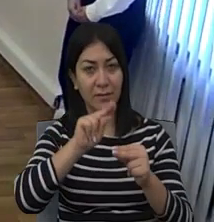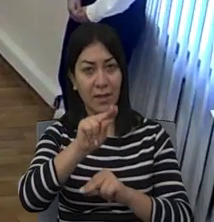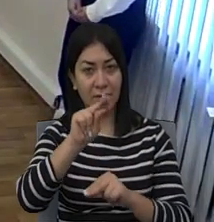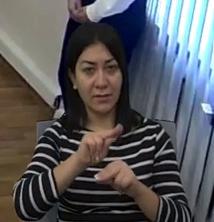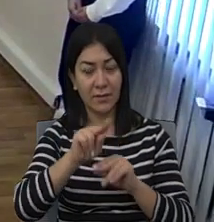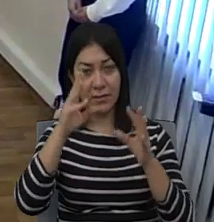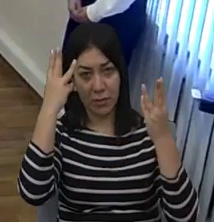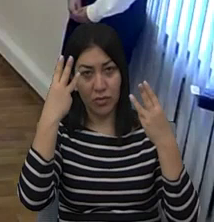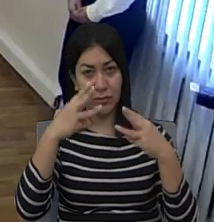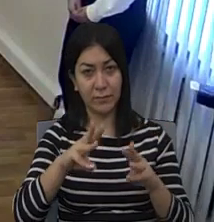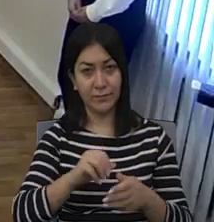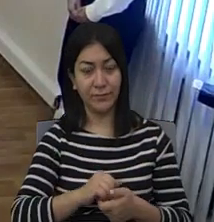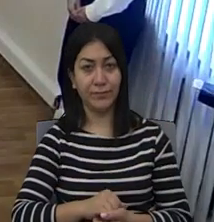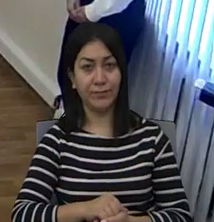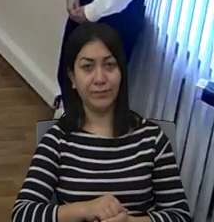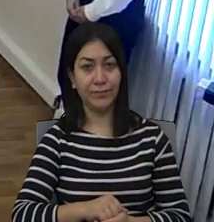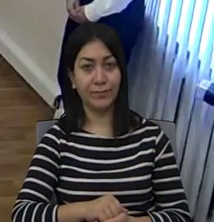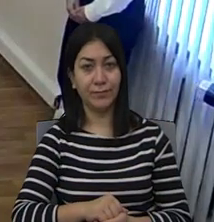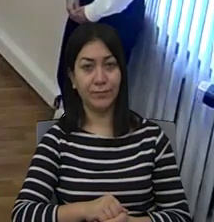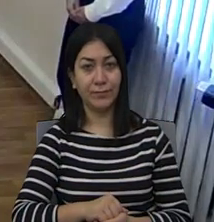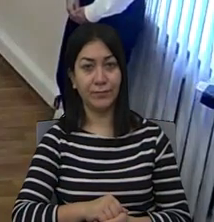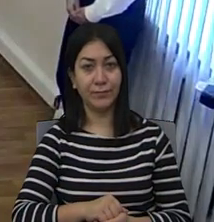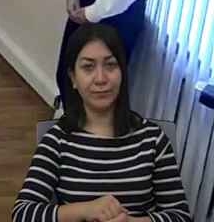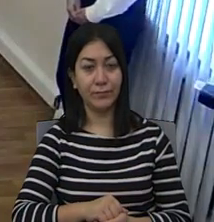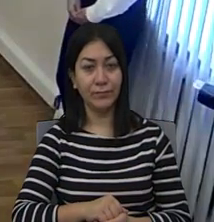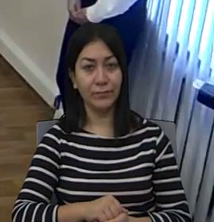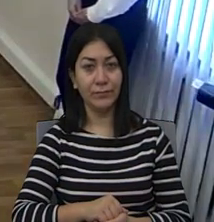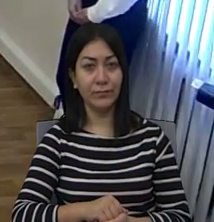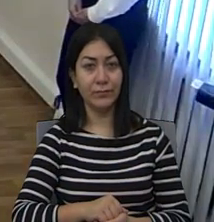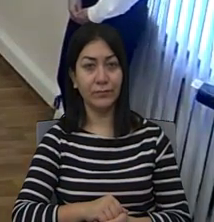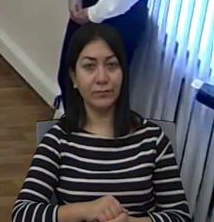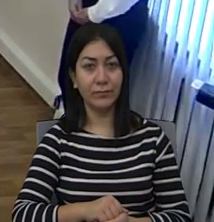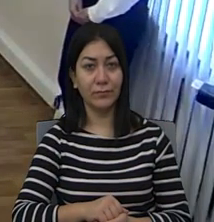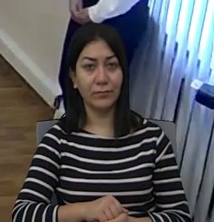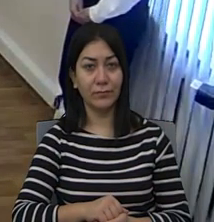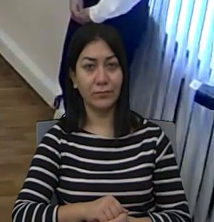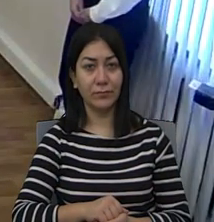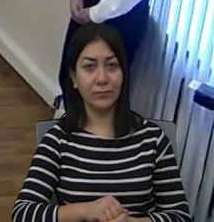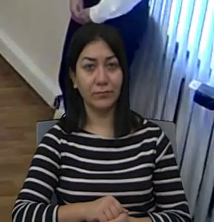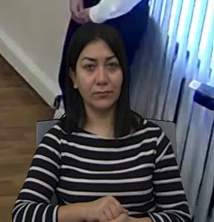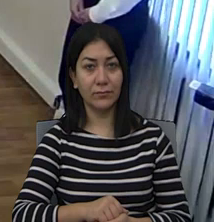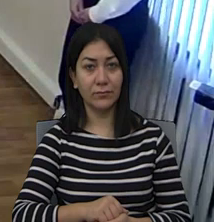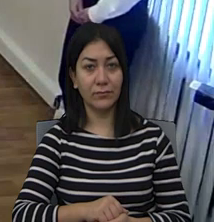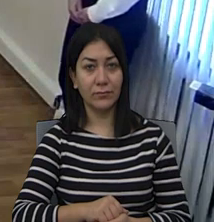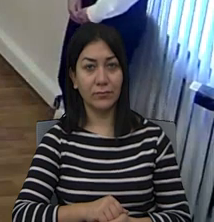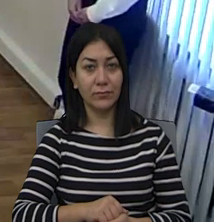միջոցով. Including a training of trainer that will further expand the cyber hygiene to territorial electoral commissions.